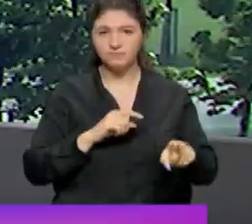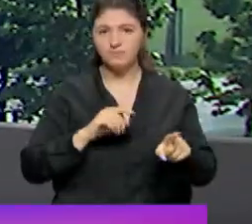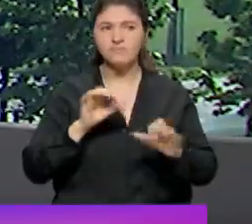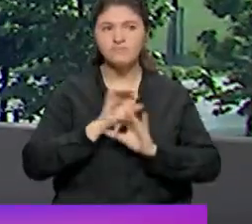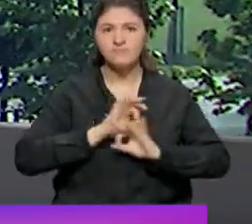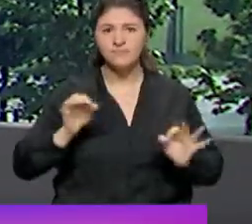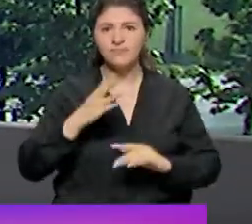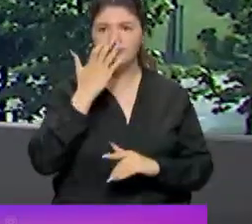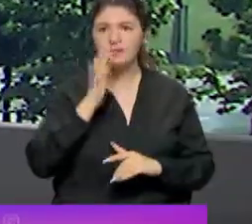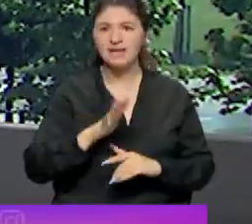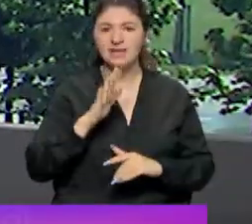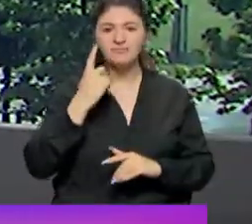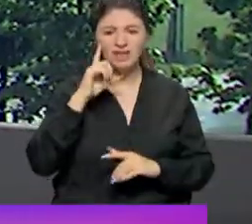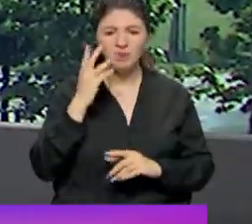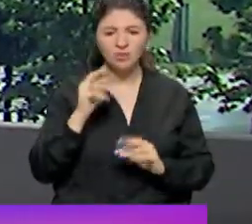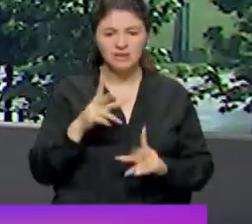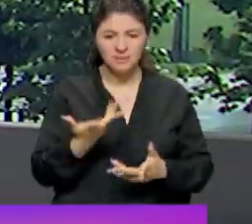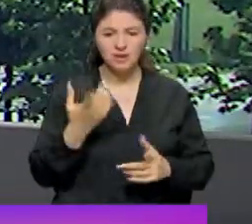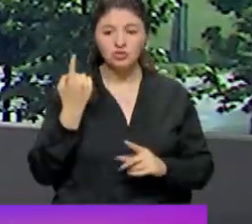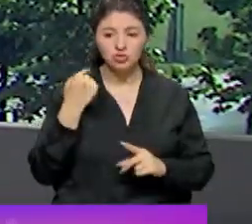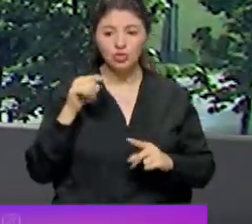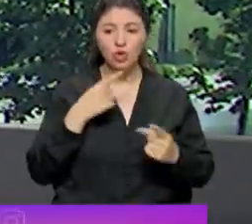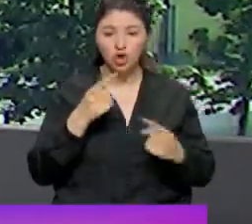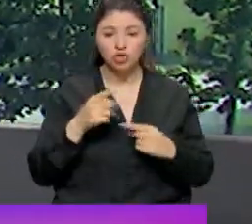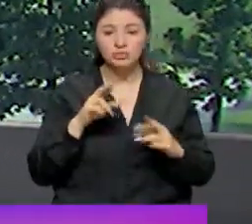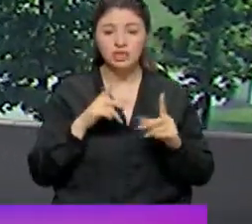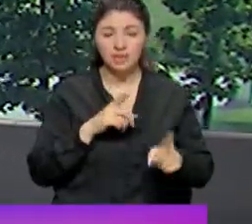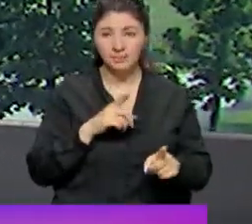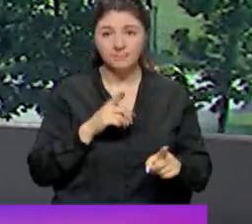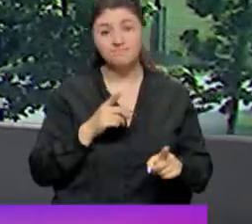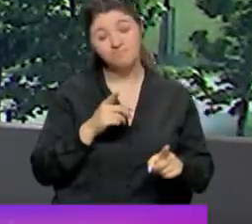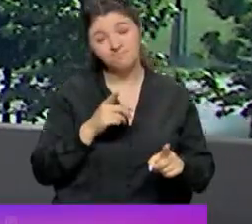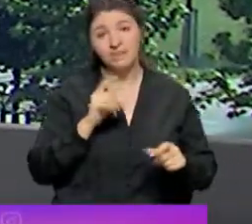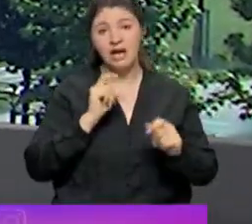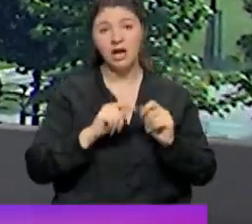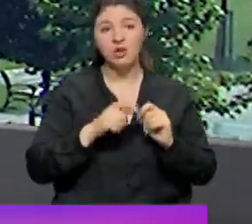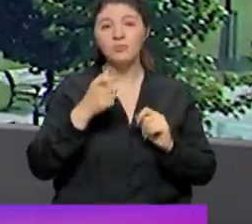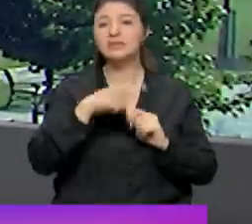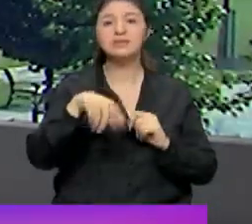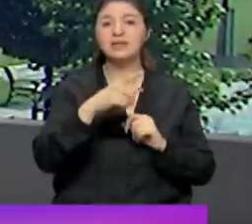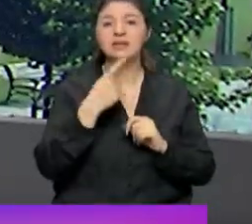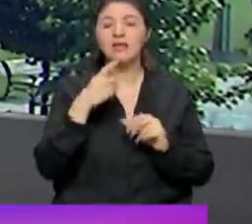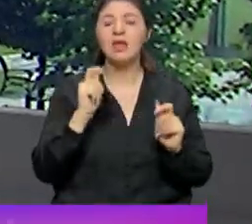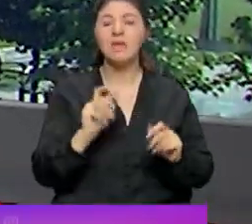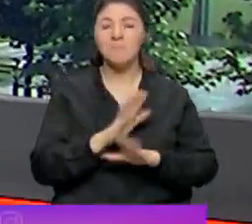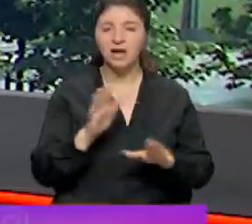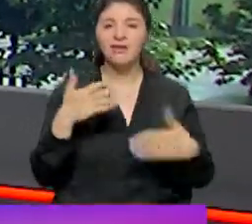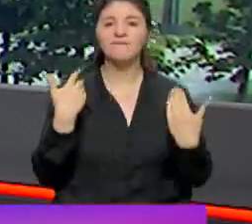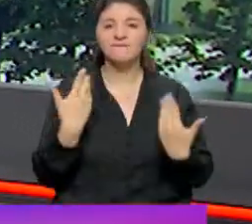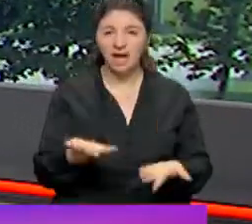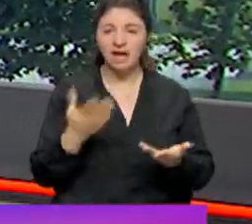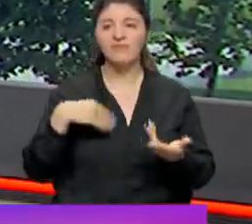Tamda beklediğimiz tahmin ettiğimiz ve dün konuştuğumuz gibi iktisatçıların dedikleri yapmadılar ve